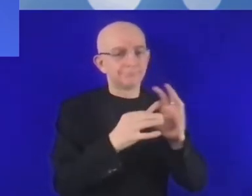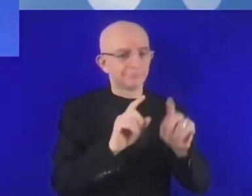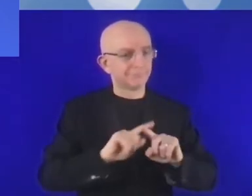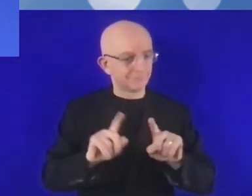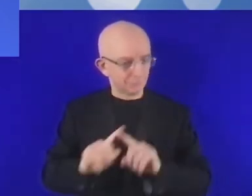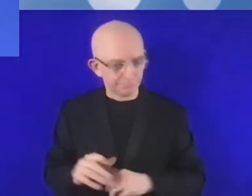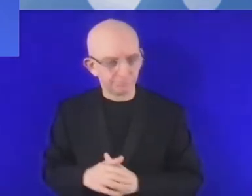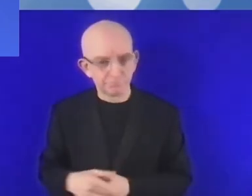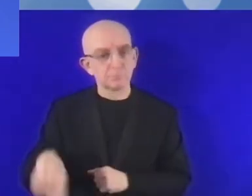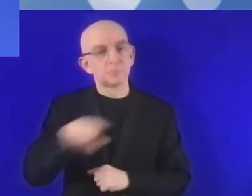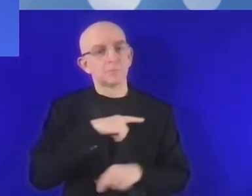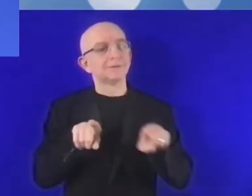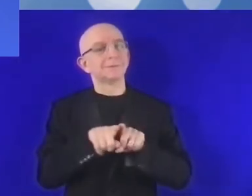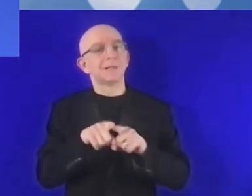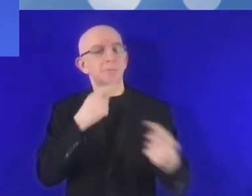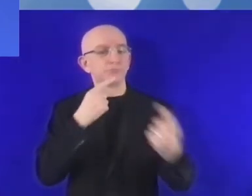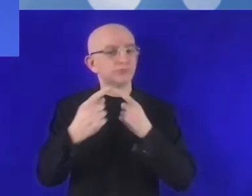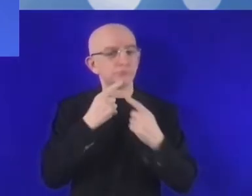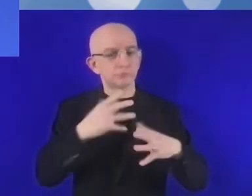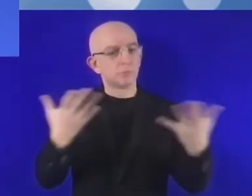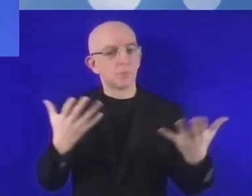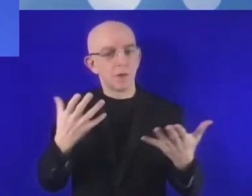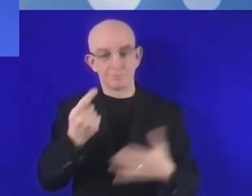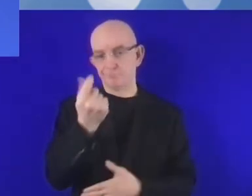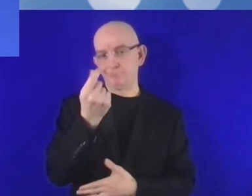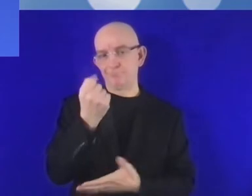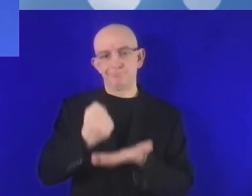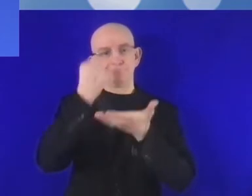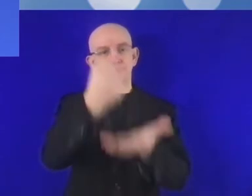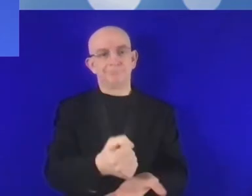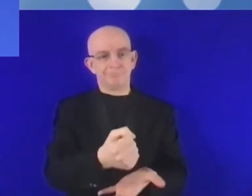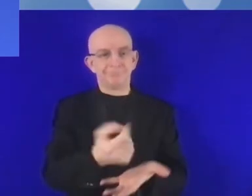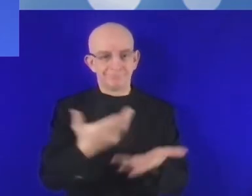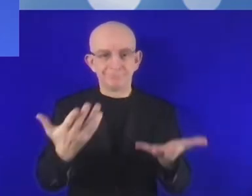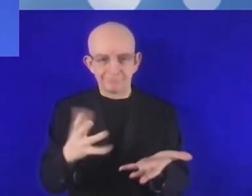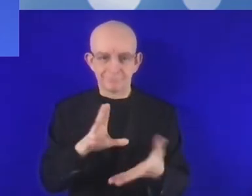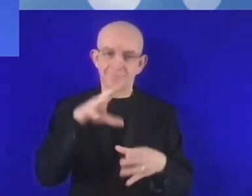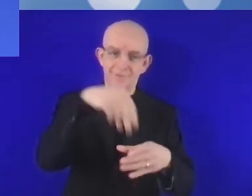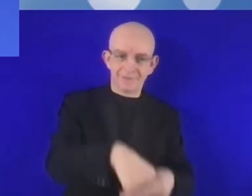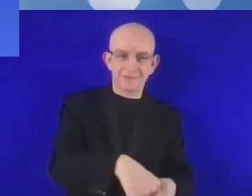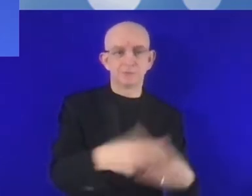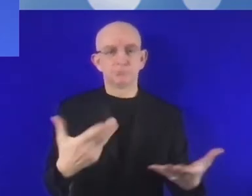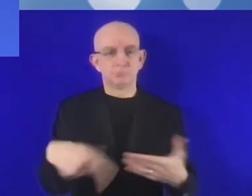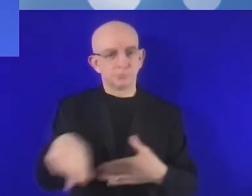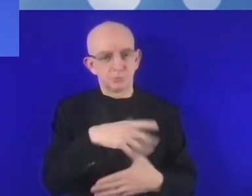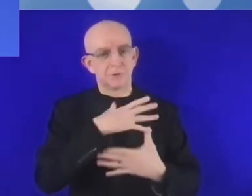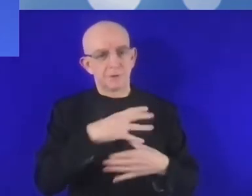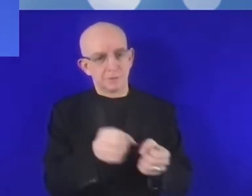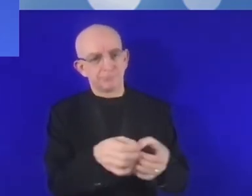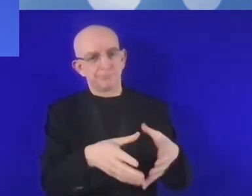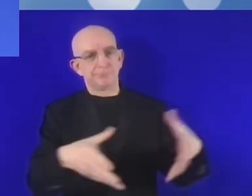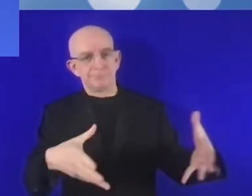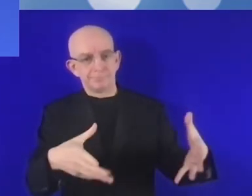الاستثمارات. كيف ندعم هذا أي تنمية رقمية؟ لأن بدون استثمار لا يكون ذلك ممكن.